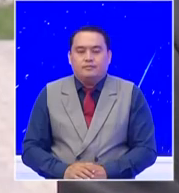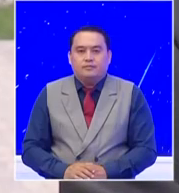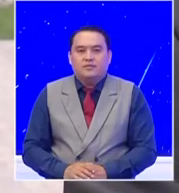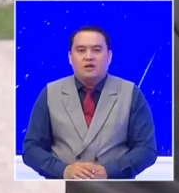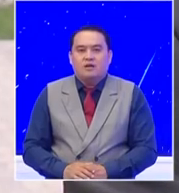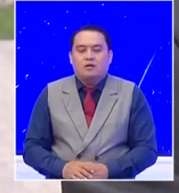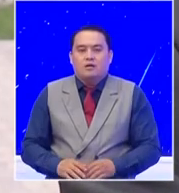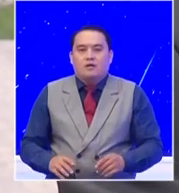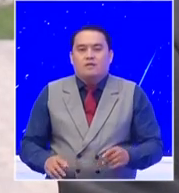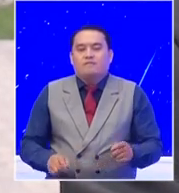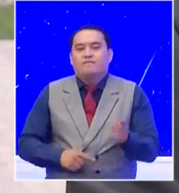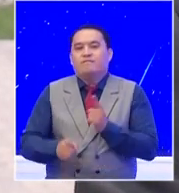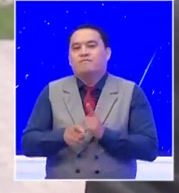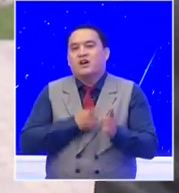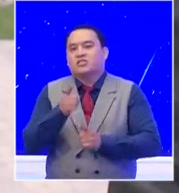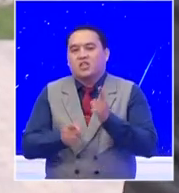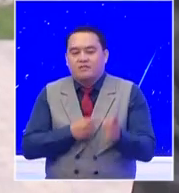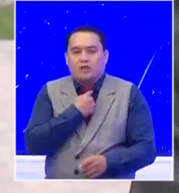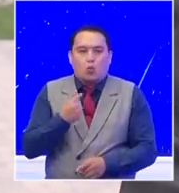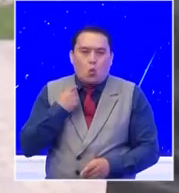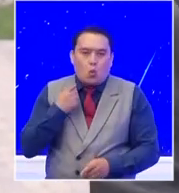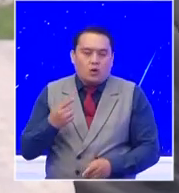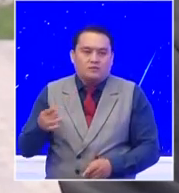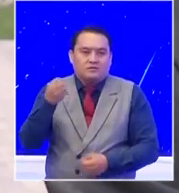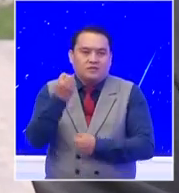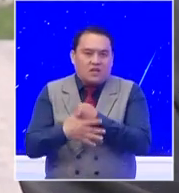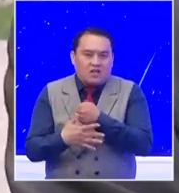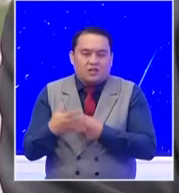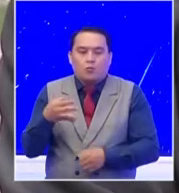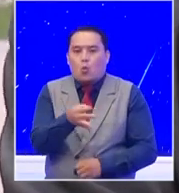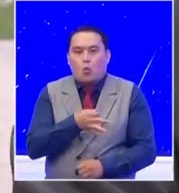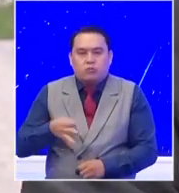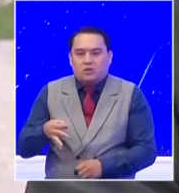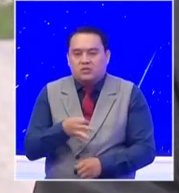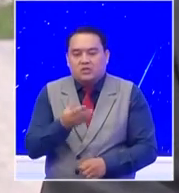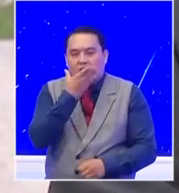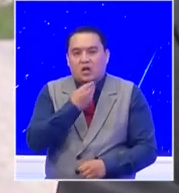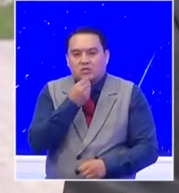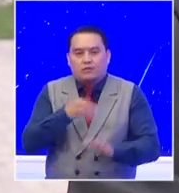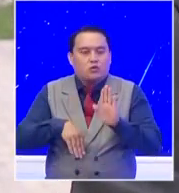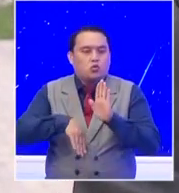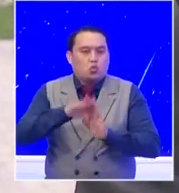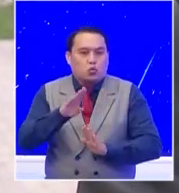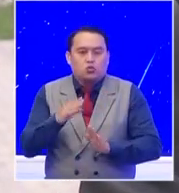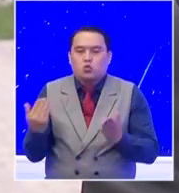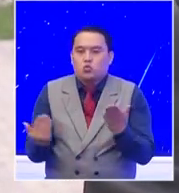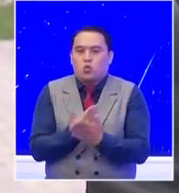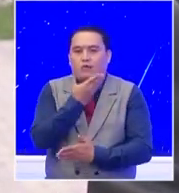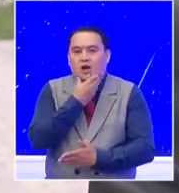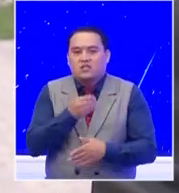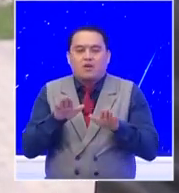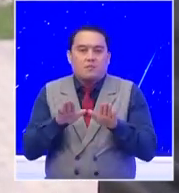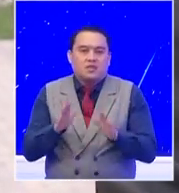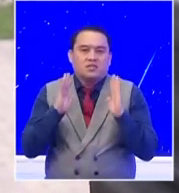Становление Талдыкургана областным центром – это большая радость для всех жителей. За эти годы город стал краше, современнее. Появились новые места